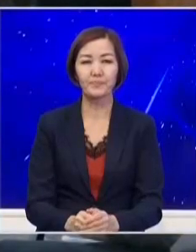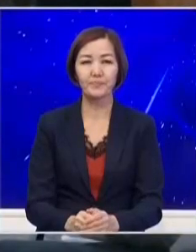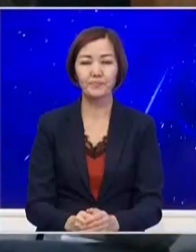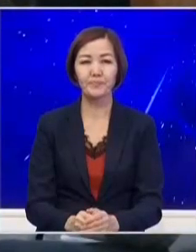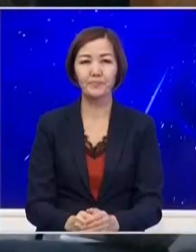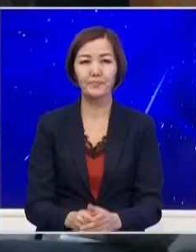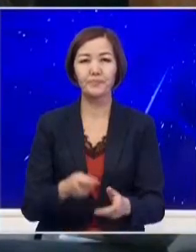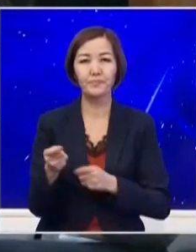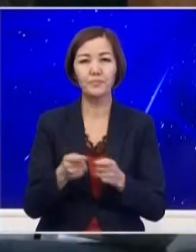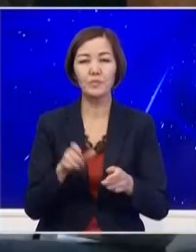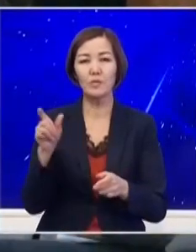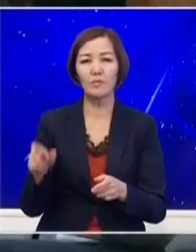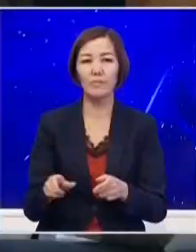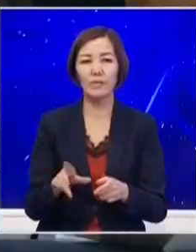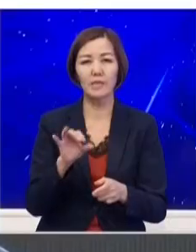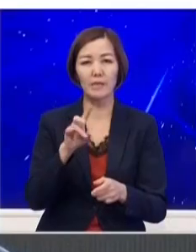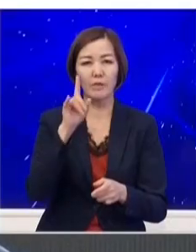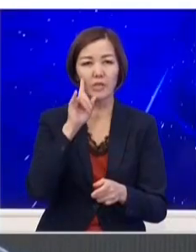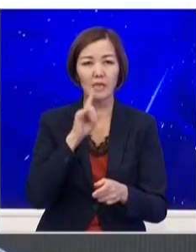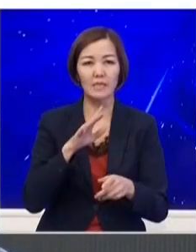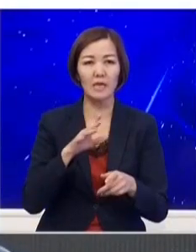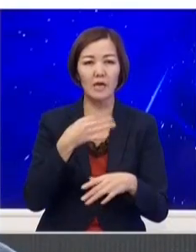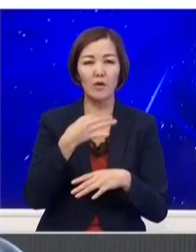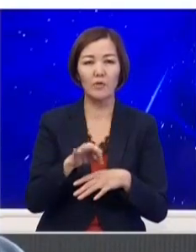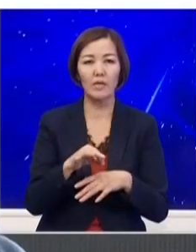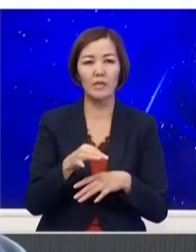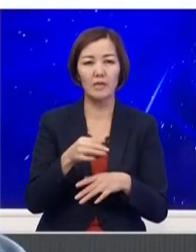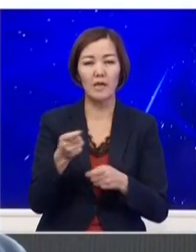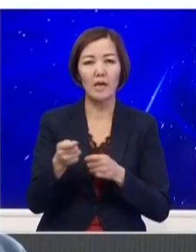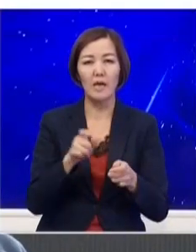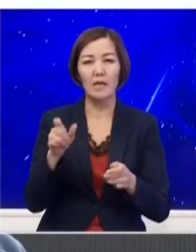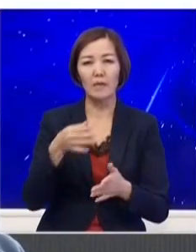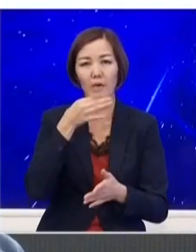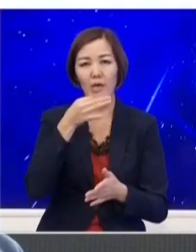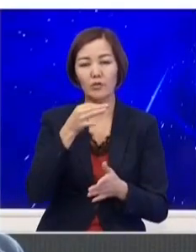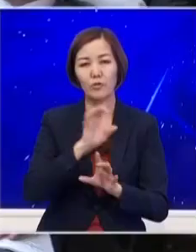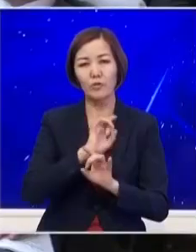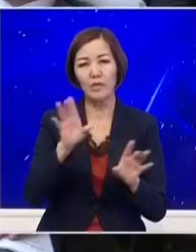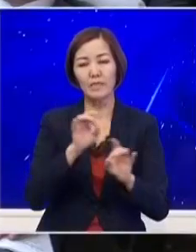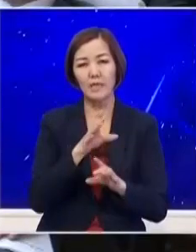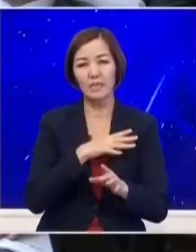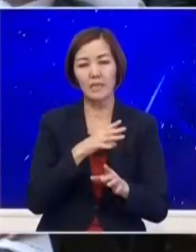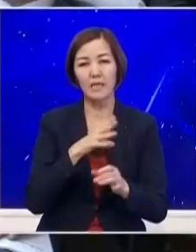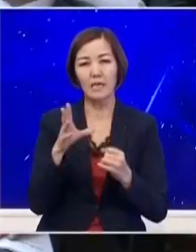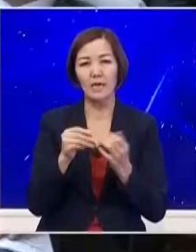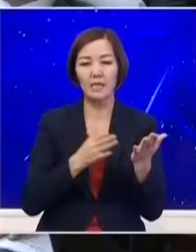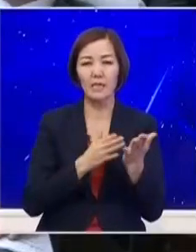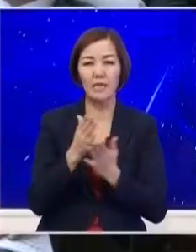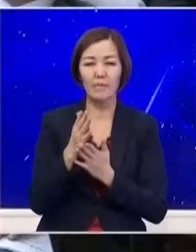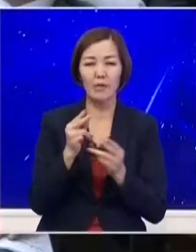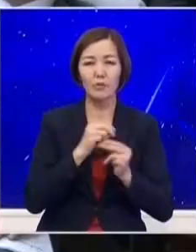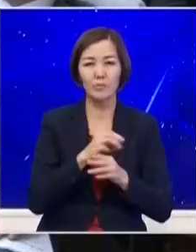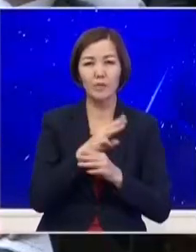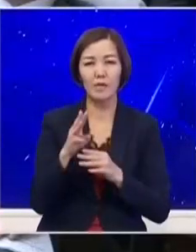Алдымен өңір башысы алдында еңбекші Қазақ ауданы әкімі есеп берді. Аудан аграрлы аймақ. Сала халықтың жұмыспен